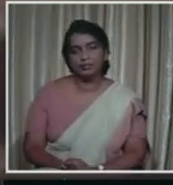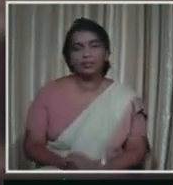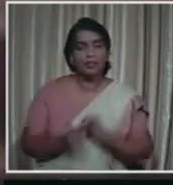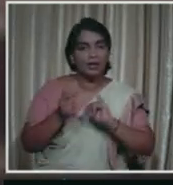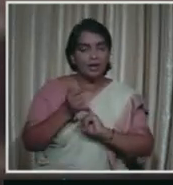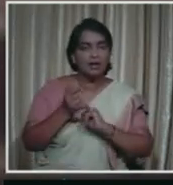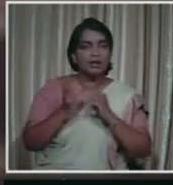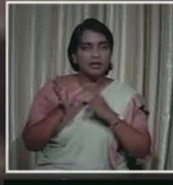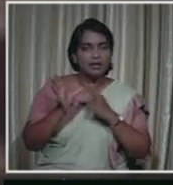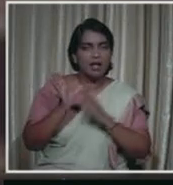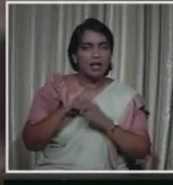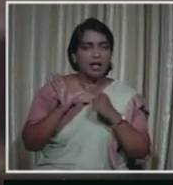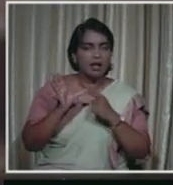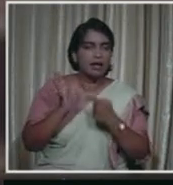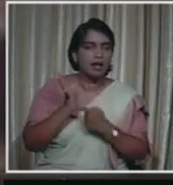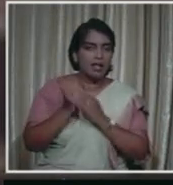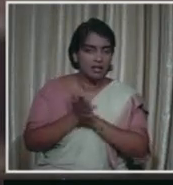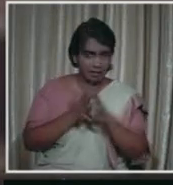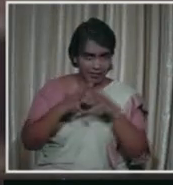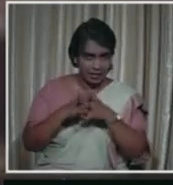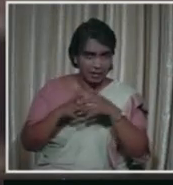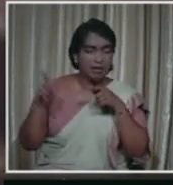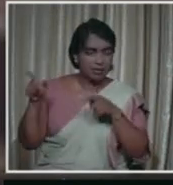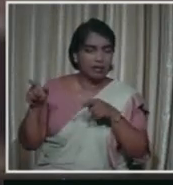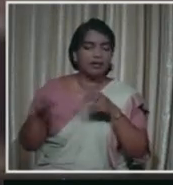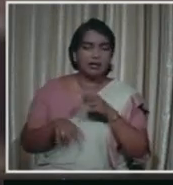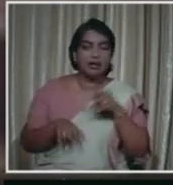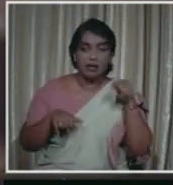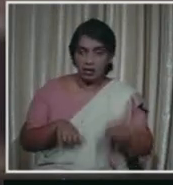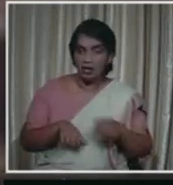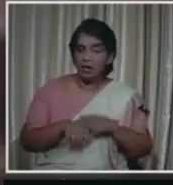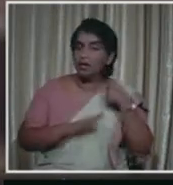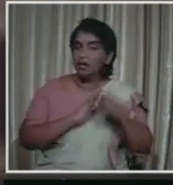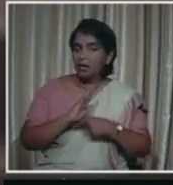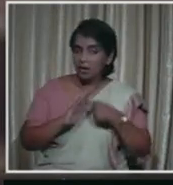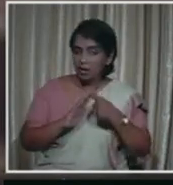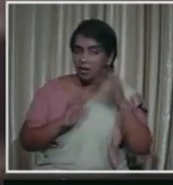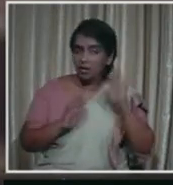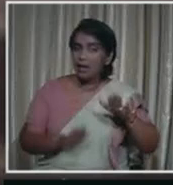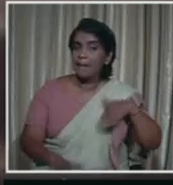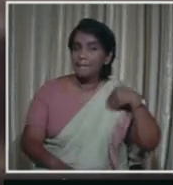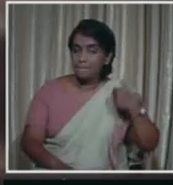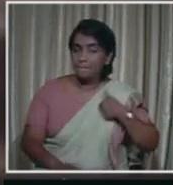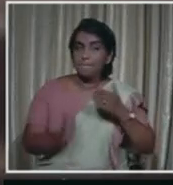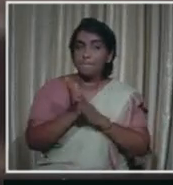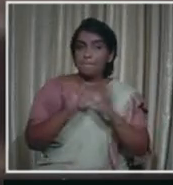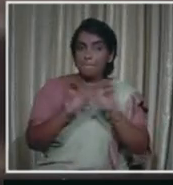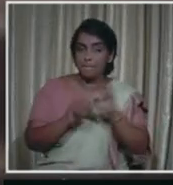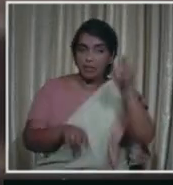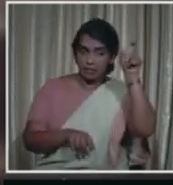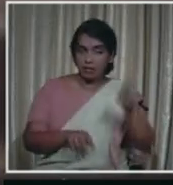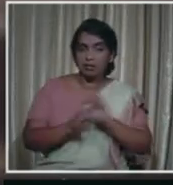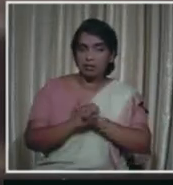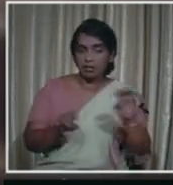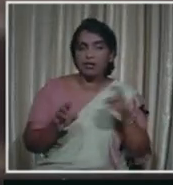වීරසේකර ඇමතිවරයාත් මෙතන ඉන්න නිසා මේ මොහොතේ ලංකාවේ ඉන්න ප්‍රධාන මාධ්‍යවේදියෙක් දාලා තියෙනවා